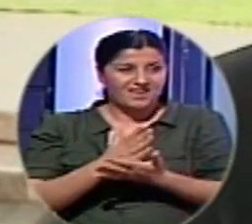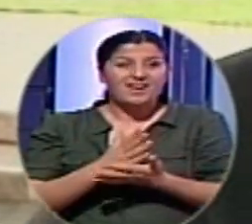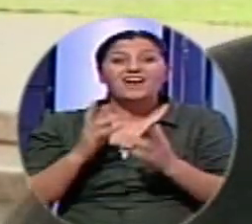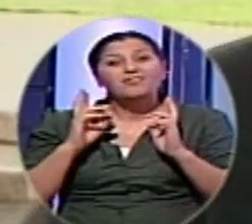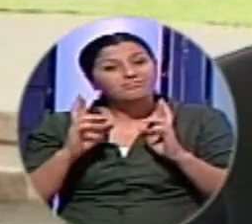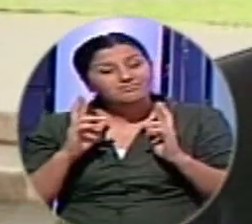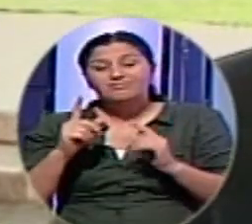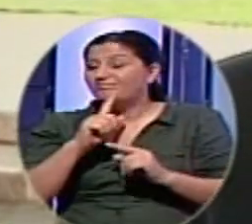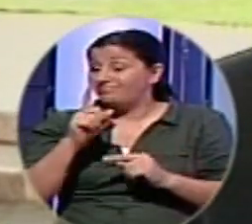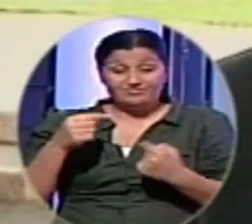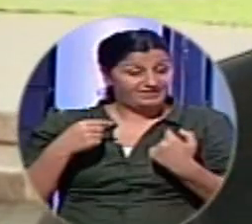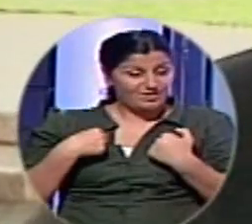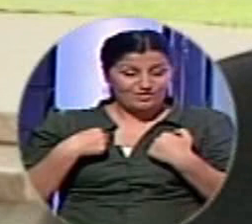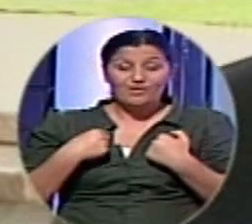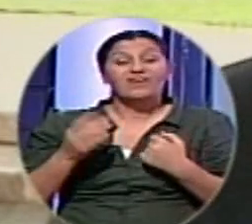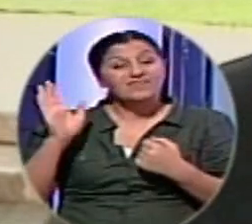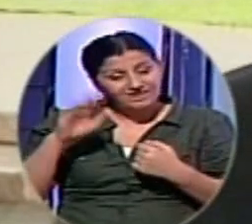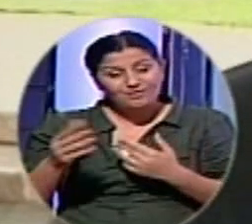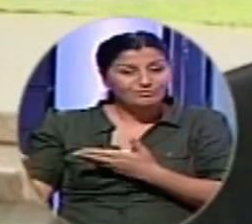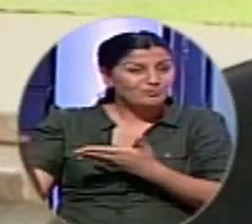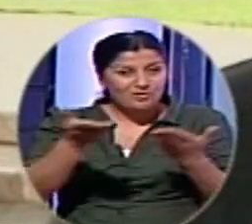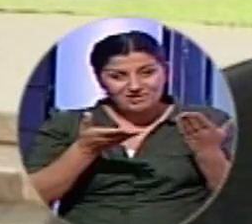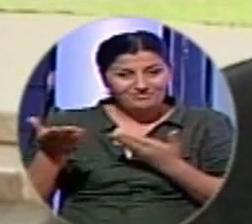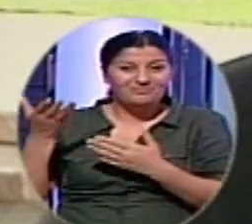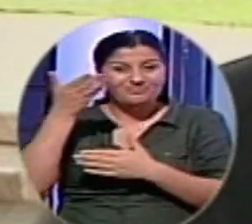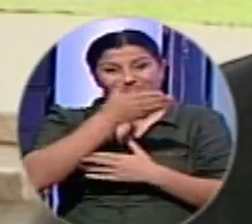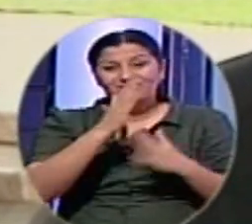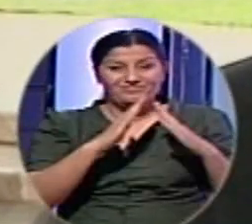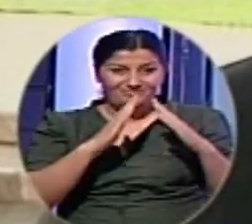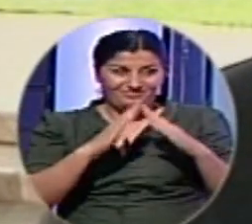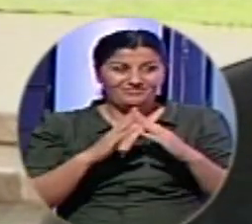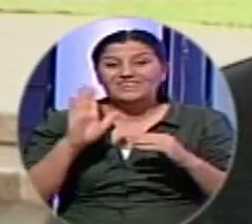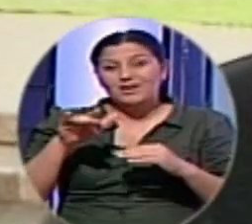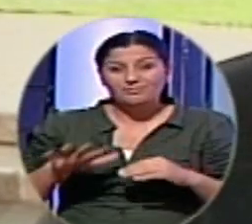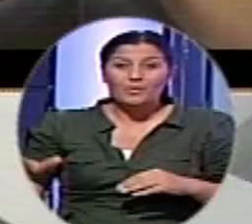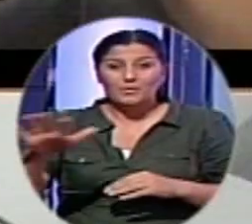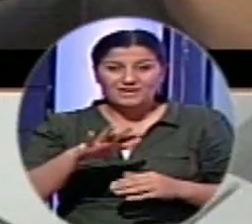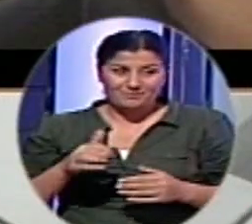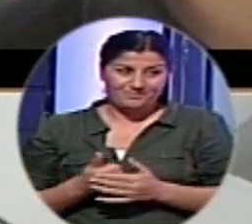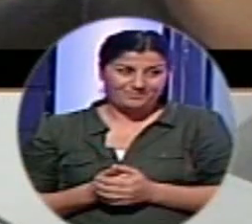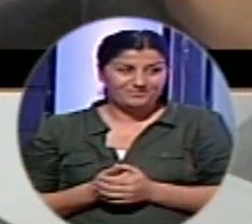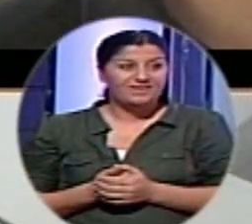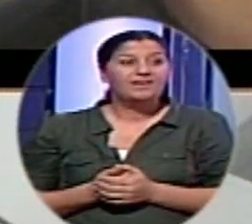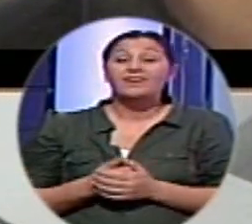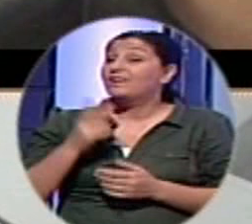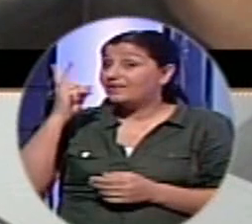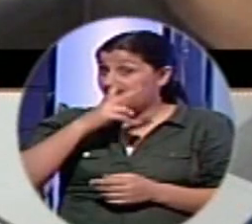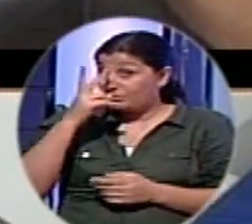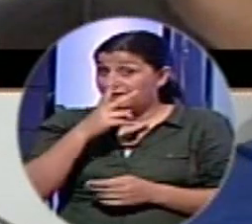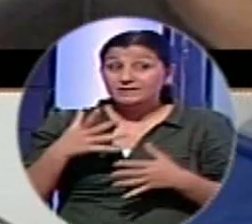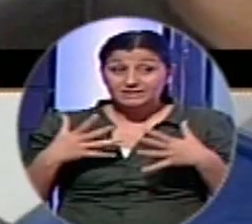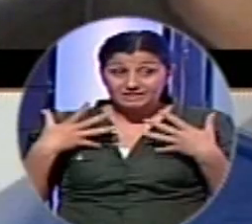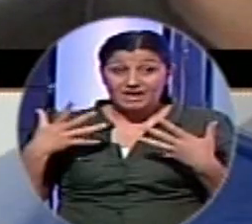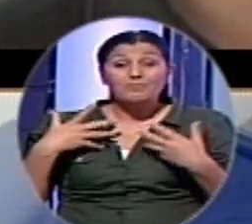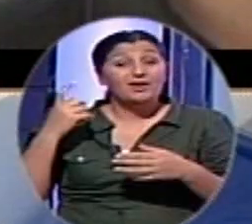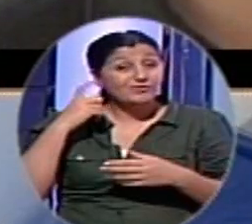מכוונים שלא רק אנחנו נרצה להיכנס לדירות, אלא כולם ירצו להיכנס לדירות, גם כלל האוכלוסייה. טוב, כמובן שנשמח לשמוע על כל